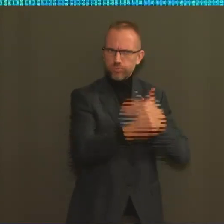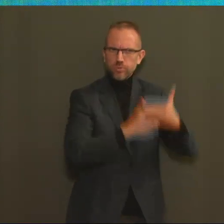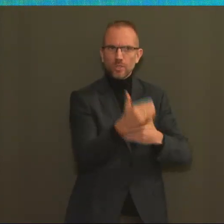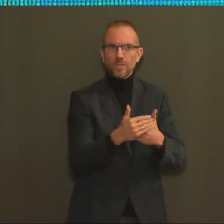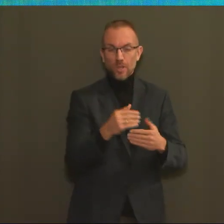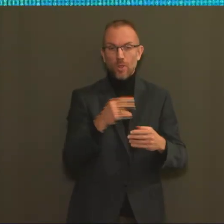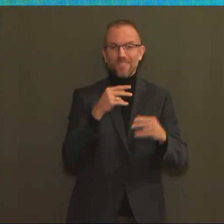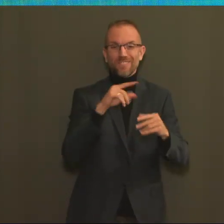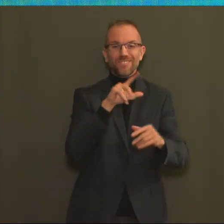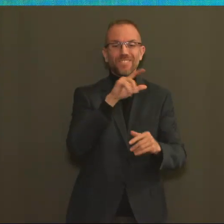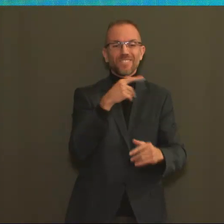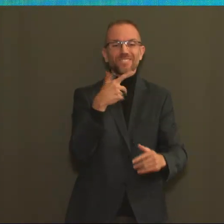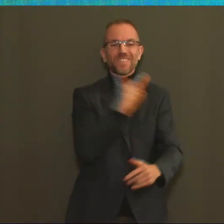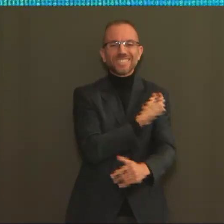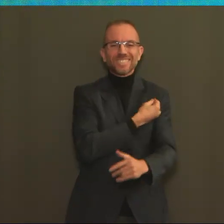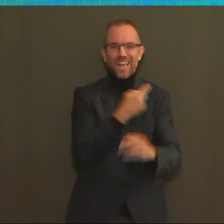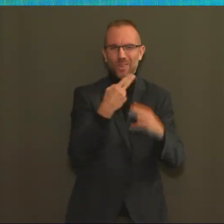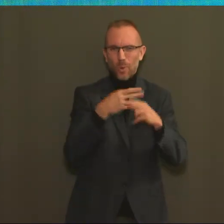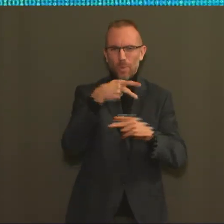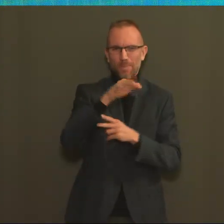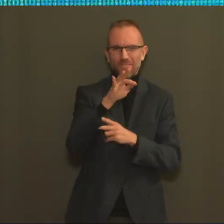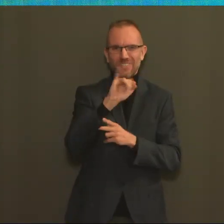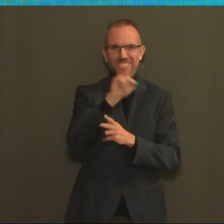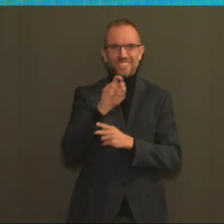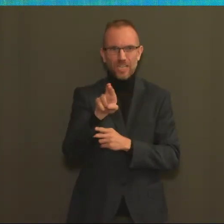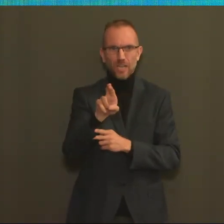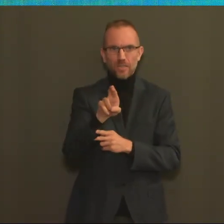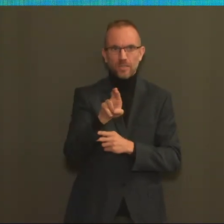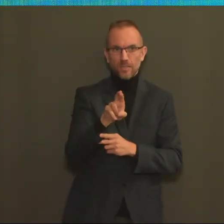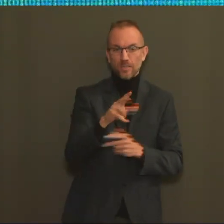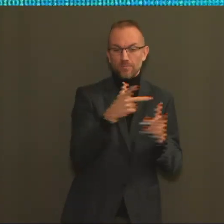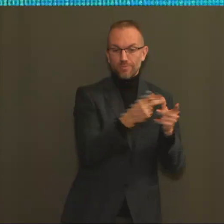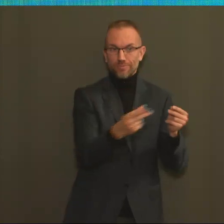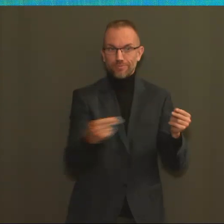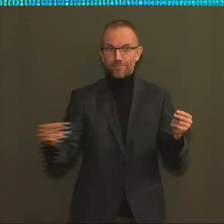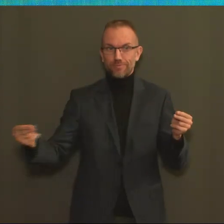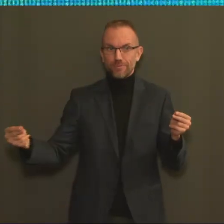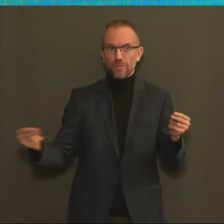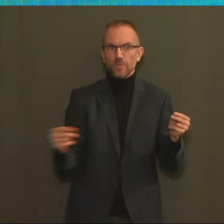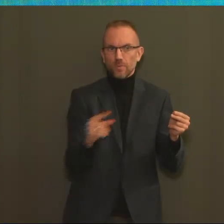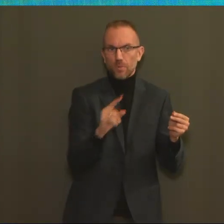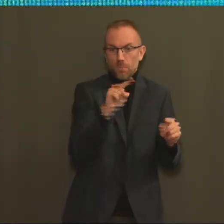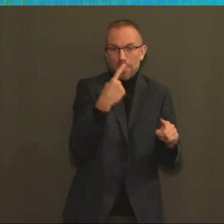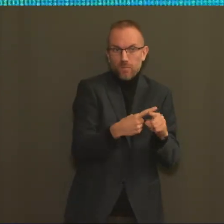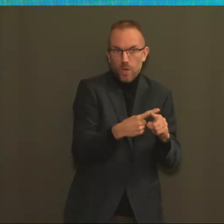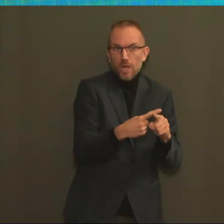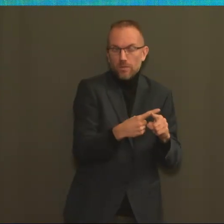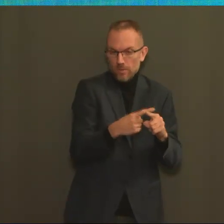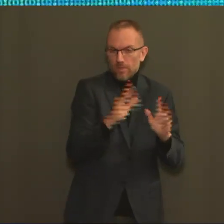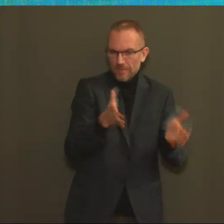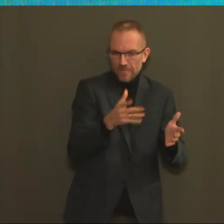premiere factie nee oligarchie lucht dus jim en seks oh yeah o si la vak snatch